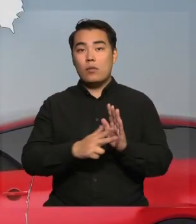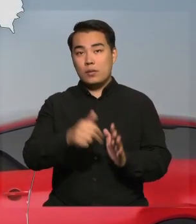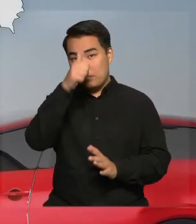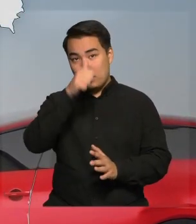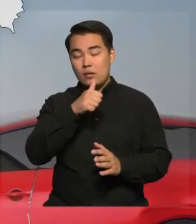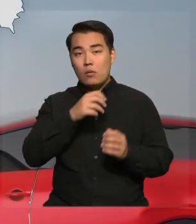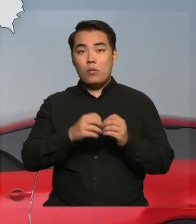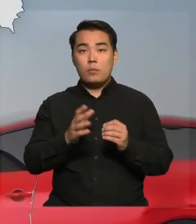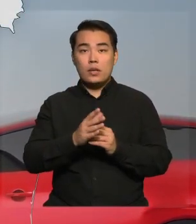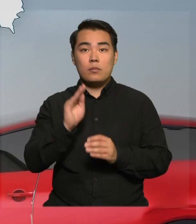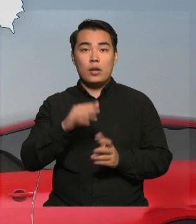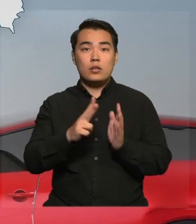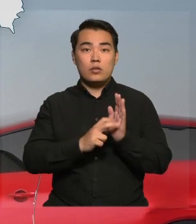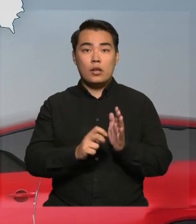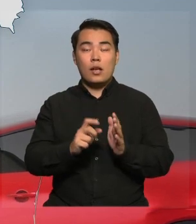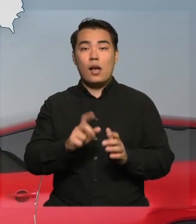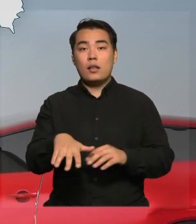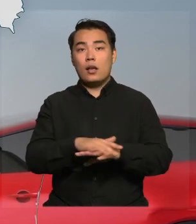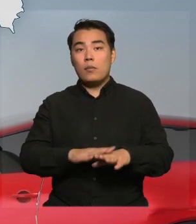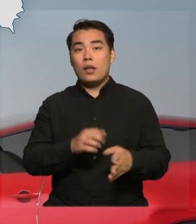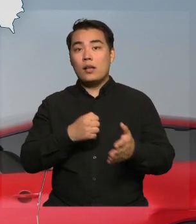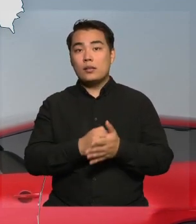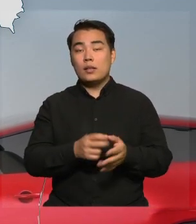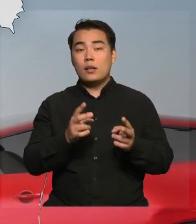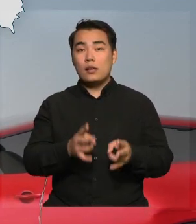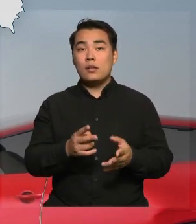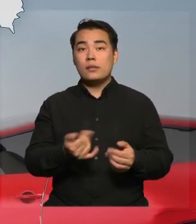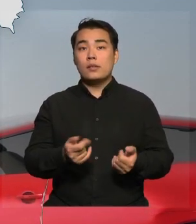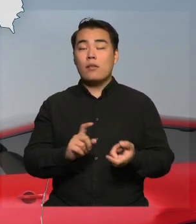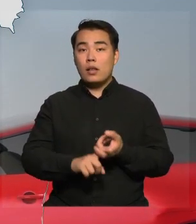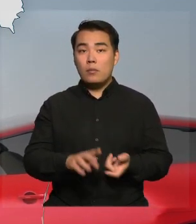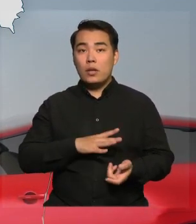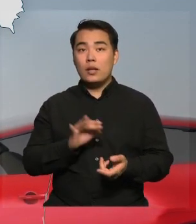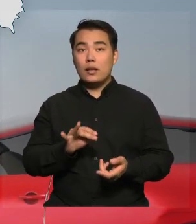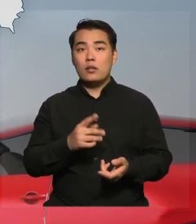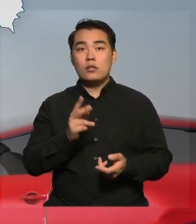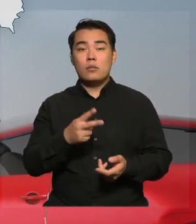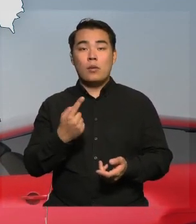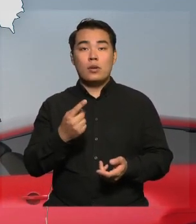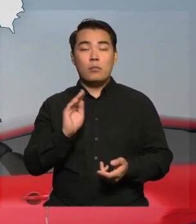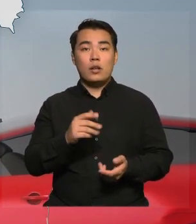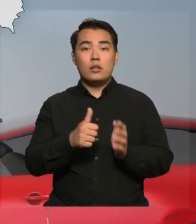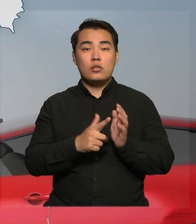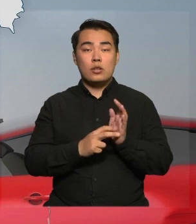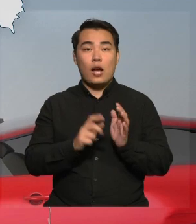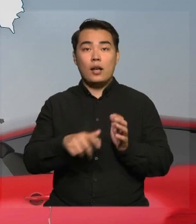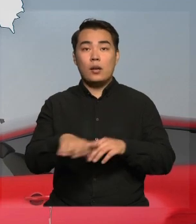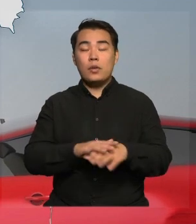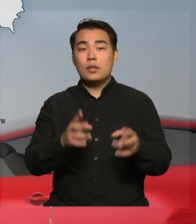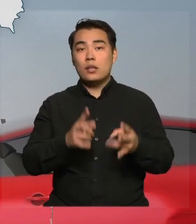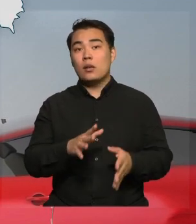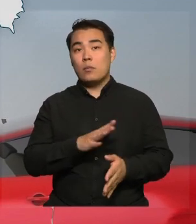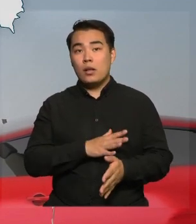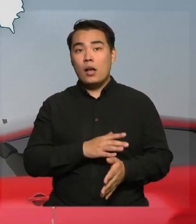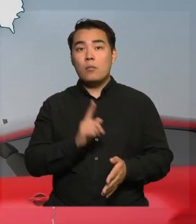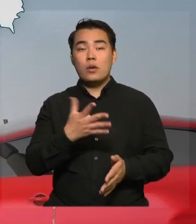айда 15800-ден аса жол көлік оқиғасы тіркеліп, 21800 адам зардап шеккен. 1500-дей